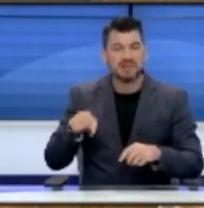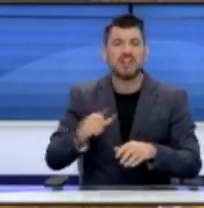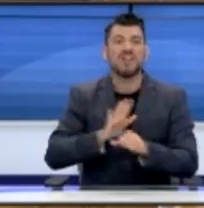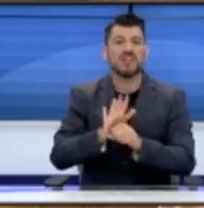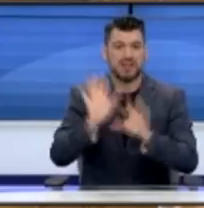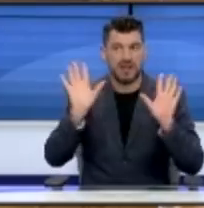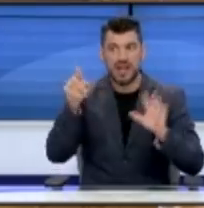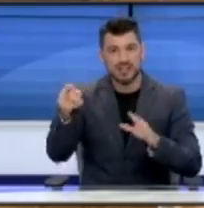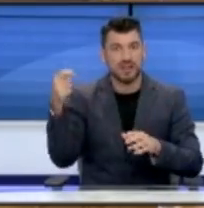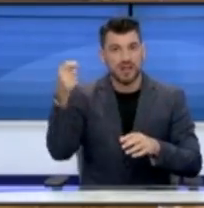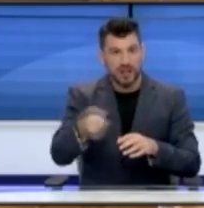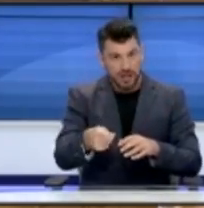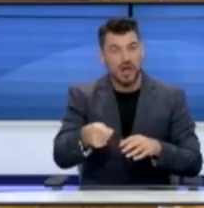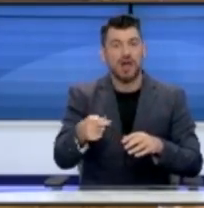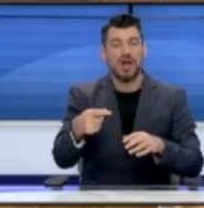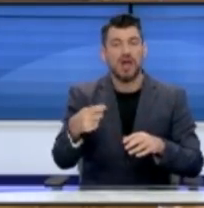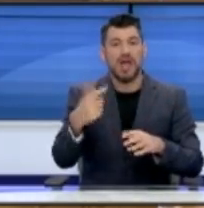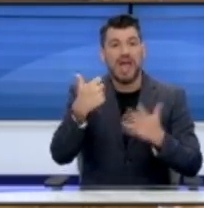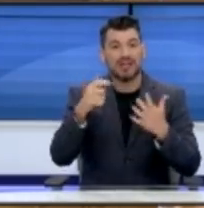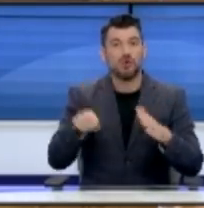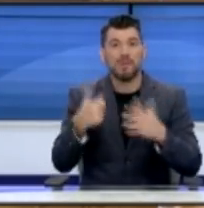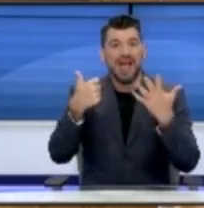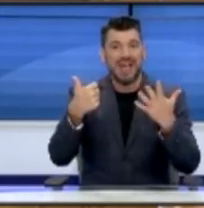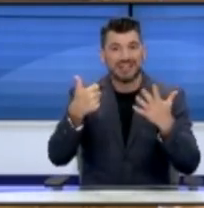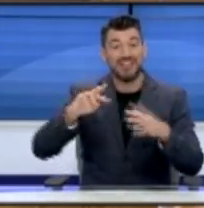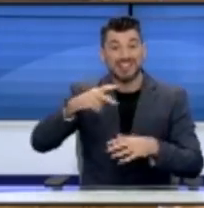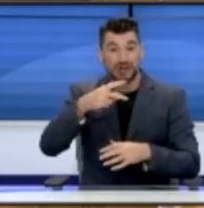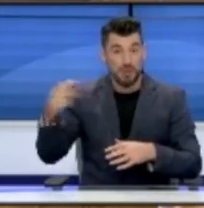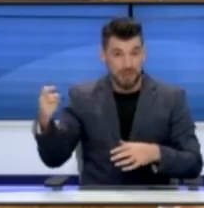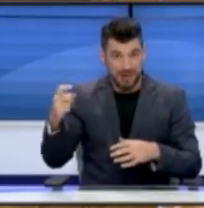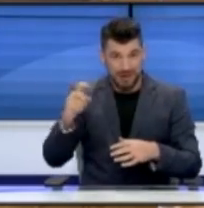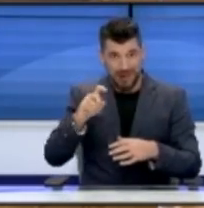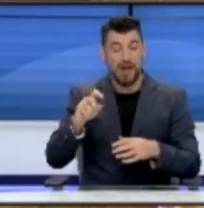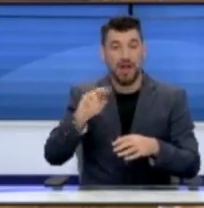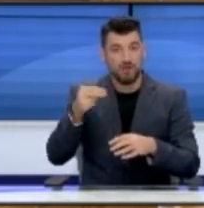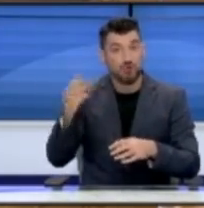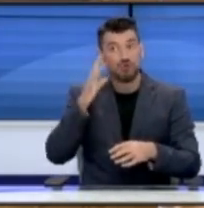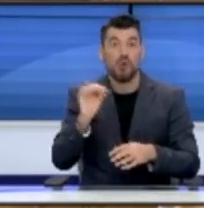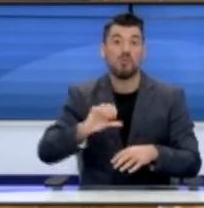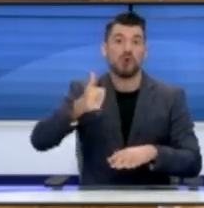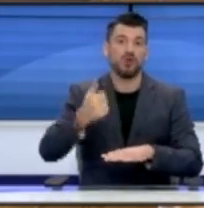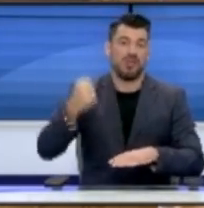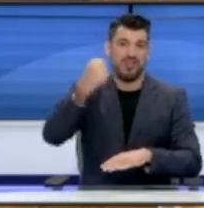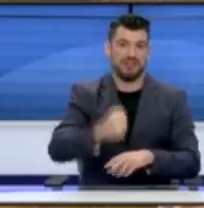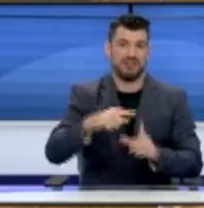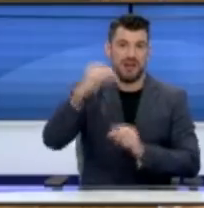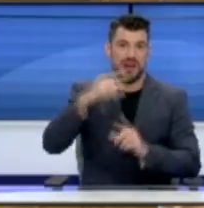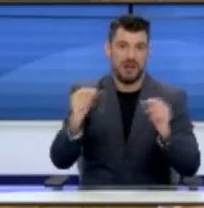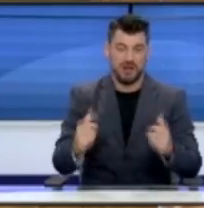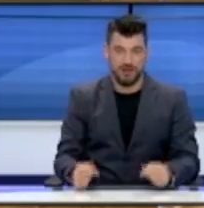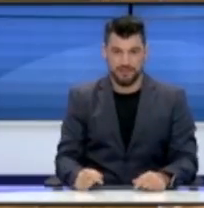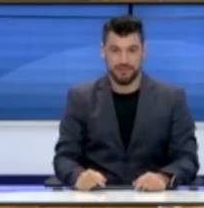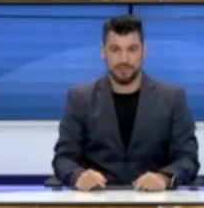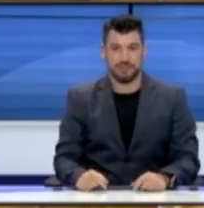6,6 δισεκατομμύρια ευρώ για να φτάσετε στην πρώτη θέση. Ποια κυβέρνηση προχώρησε στην